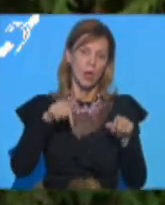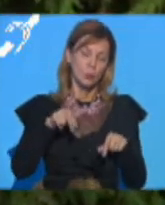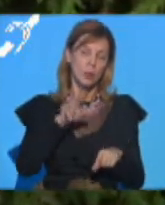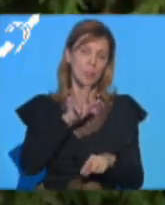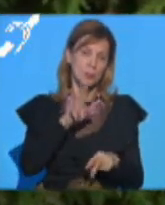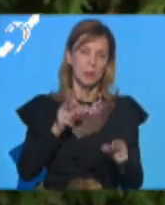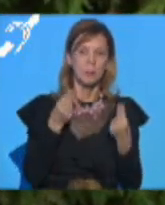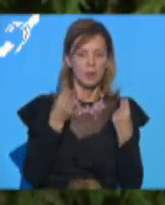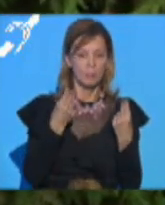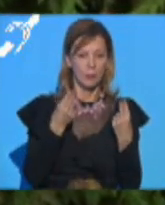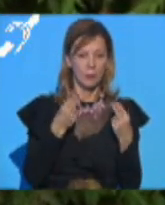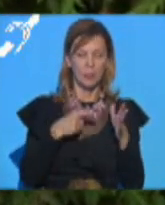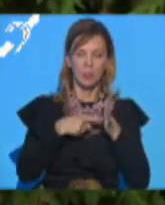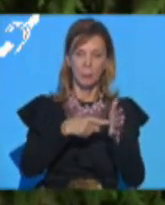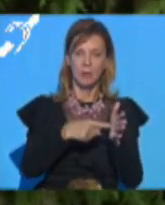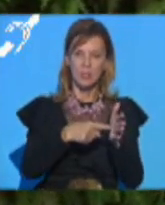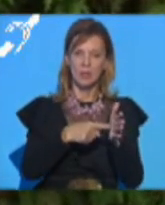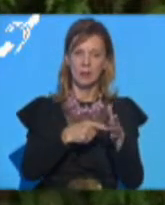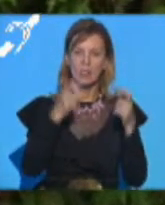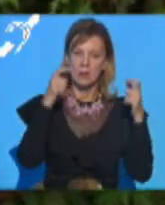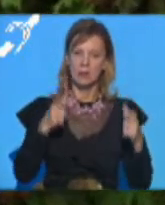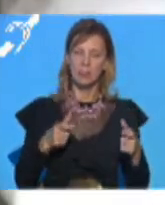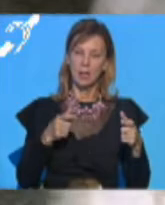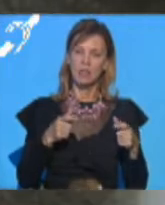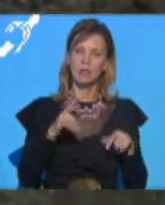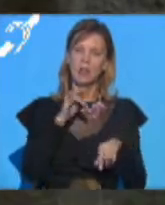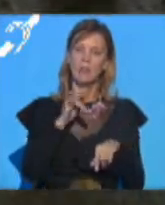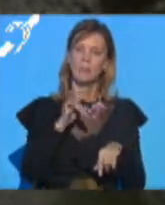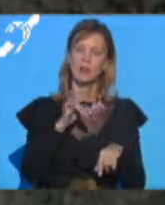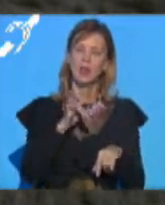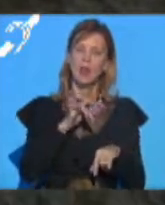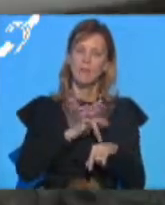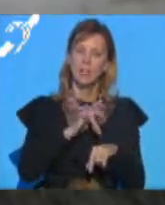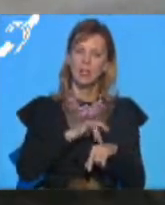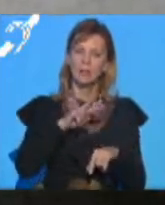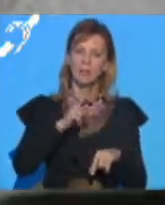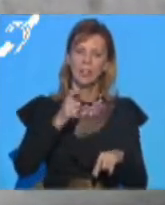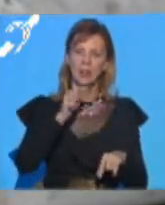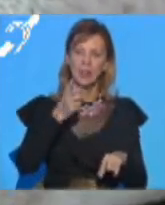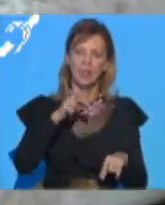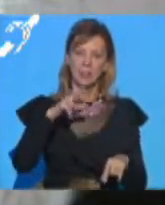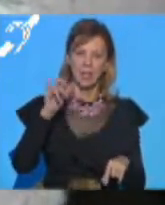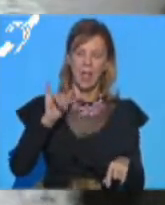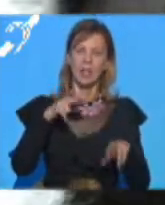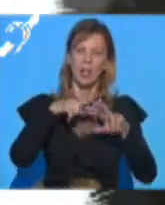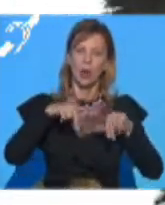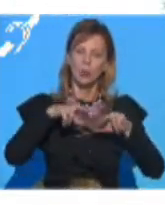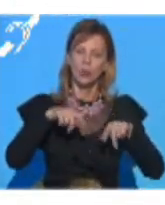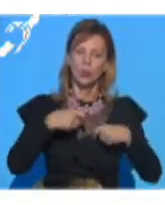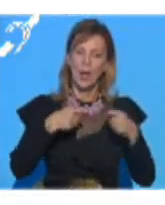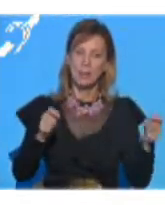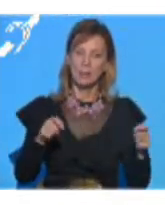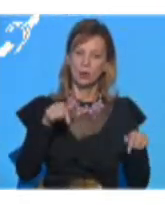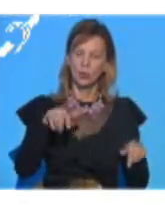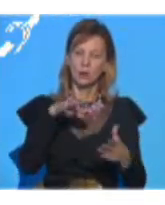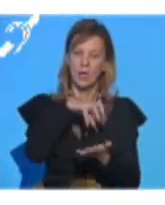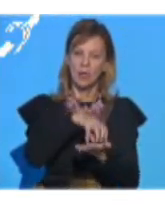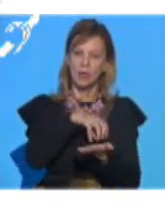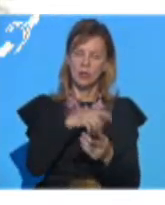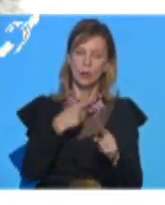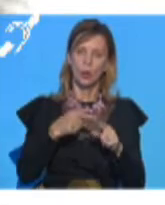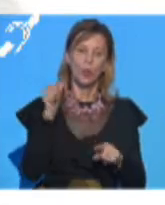sperăm să fie ok. Reprezentanții Direcției Sanitar Veterinare monitorizează măsurile de biosecuritate în jurul exploatațiilor de